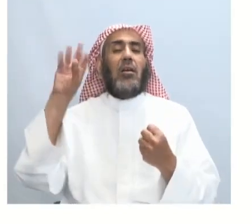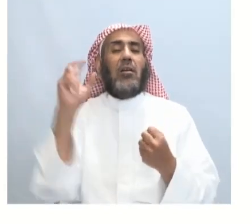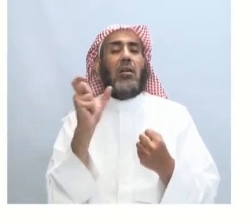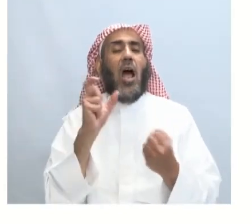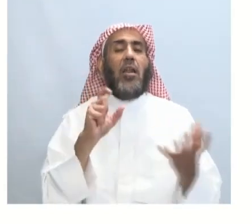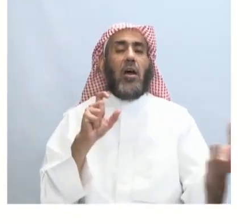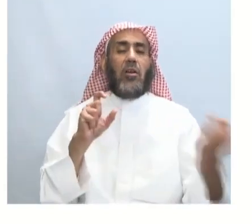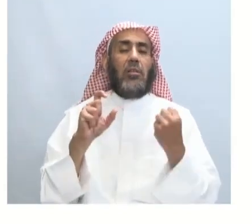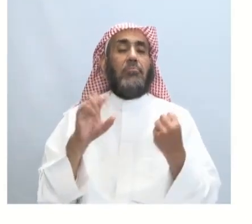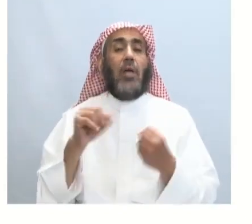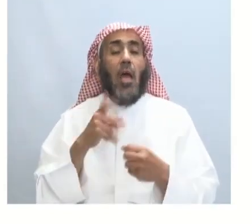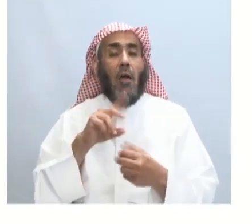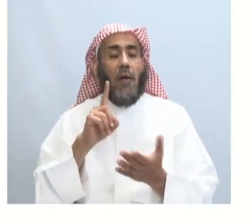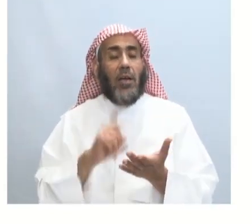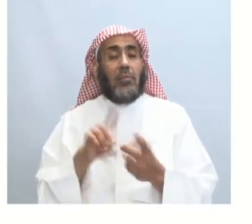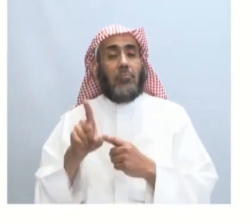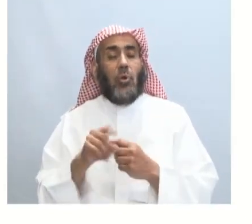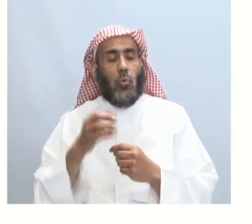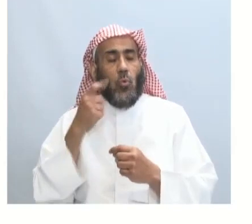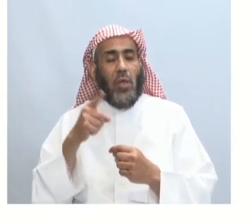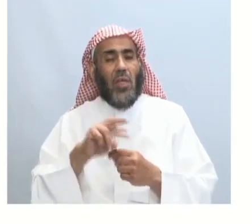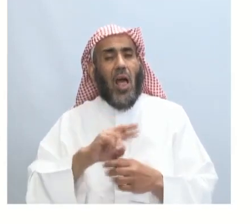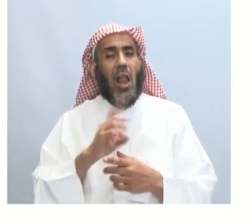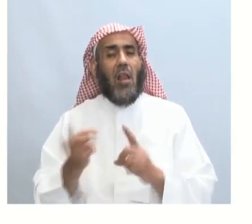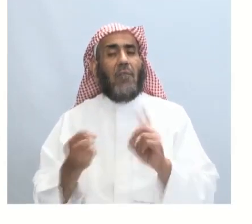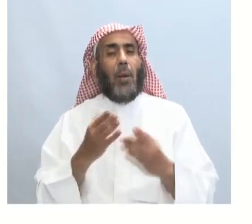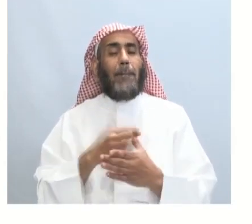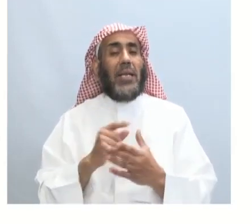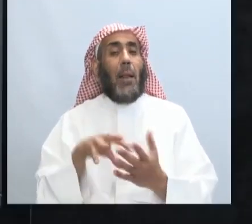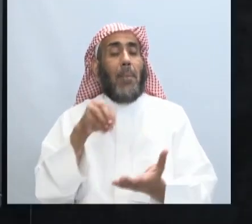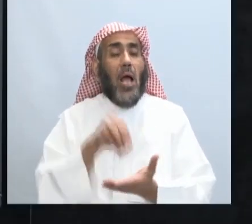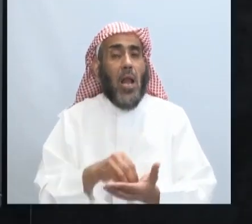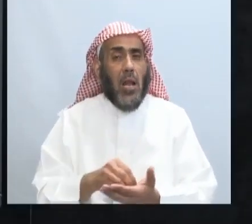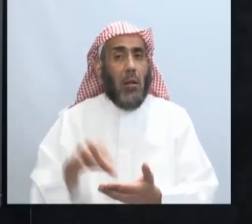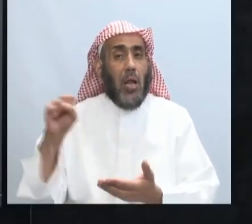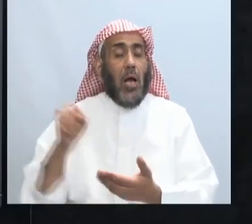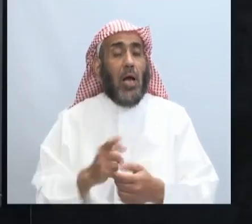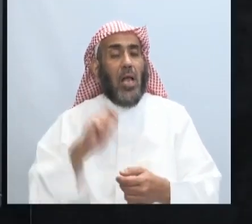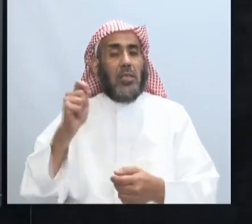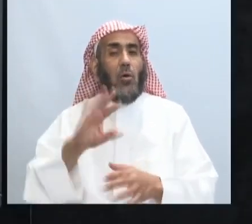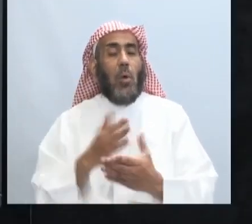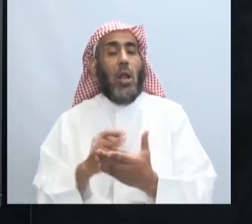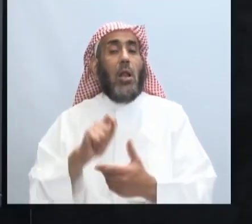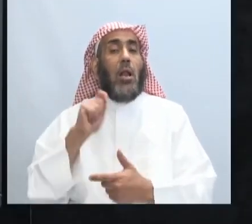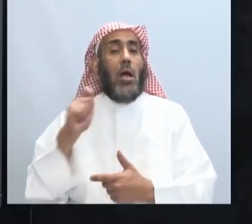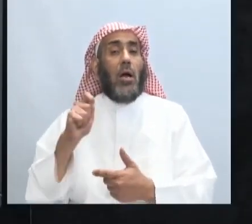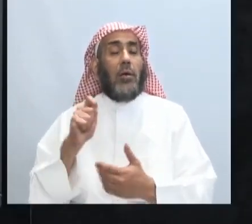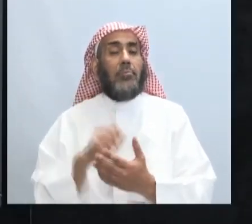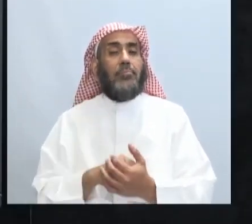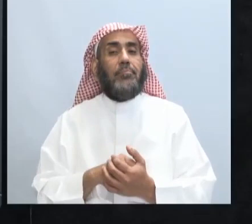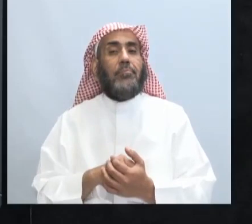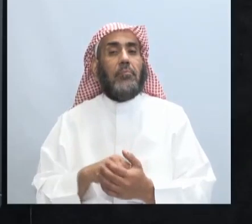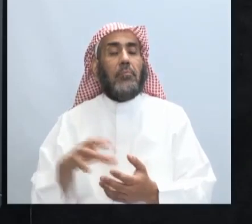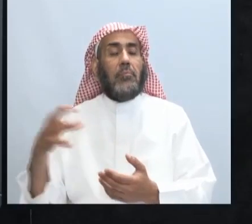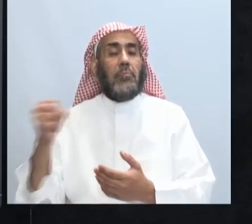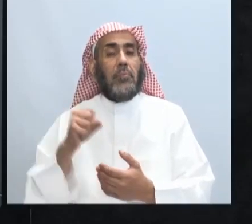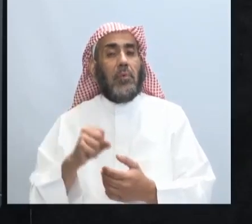يسمى الرهن فاذا هنا نلاحظ الفرق بين محل الحق الاصلي وبين محل الحق